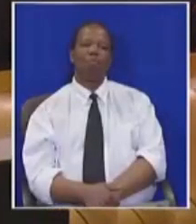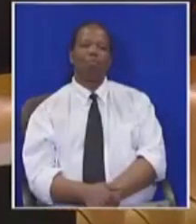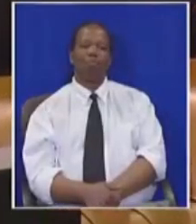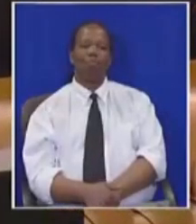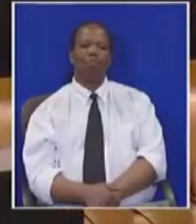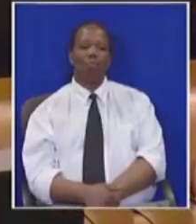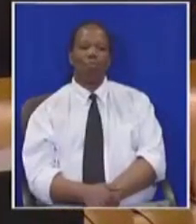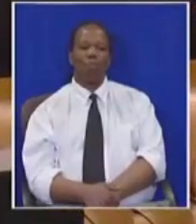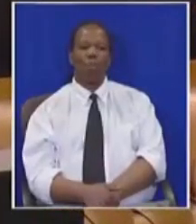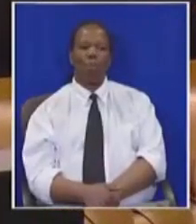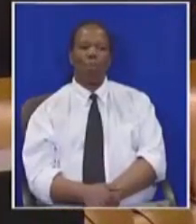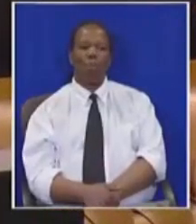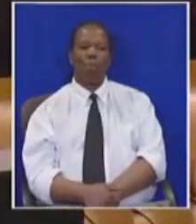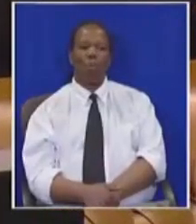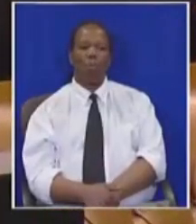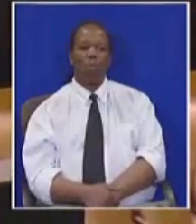Sekela mangameli.